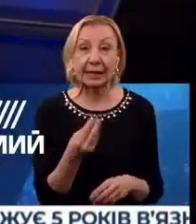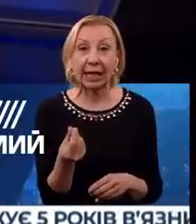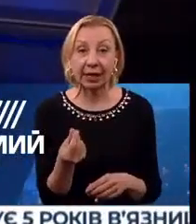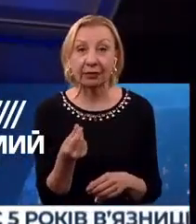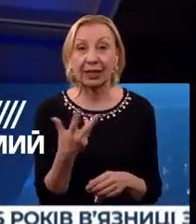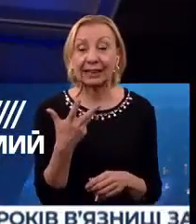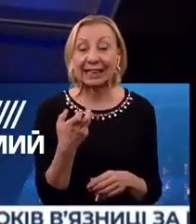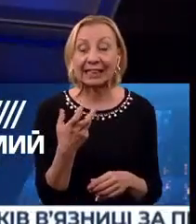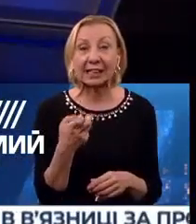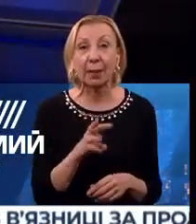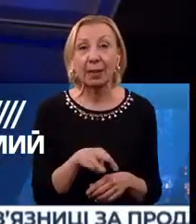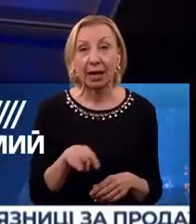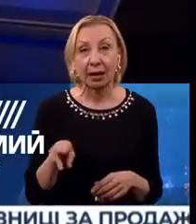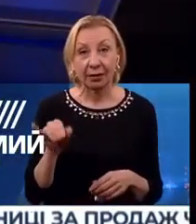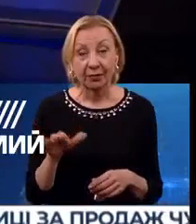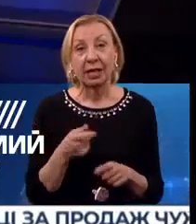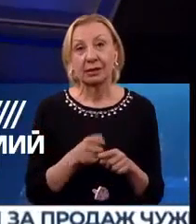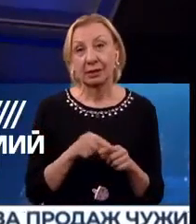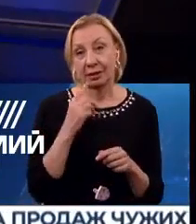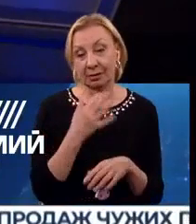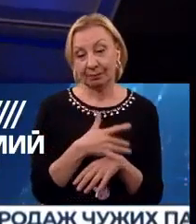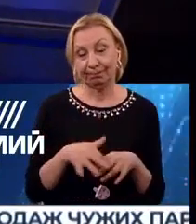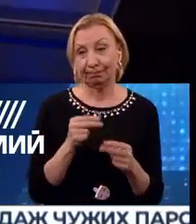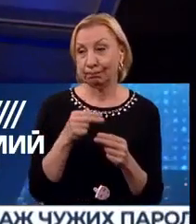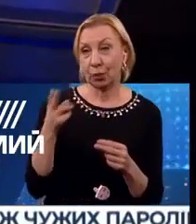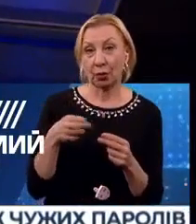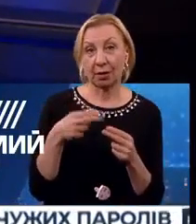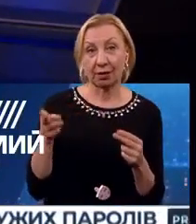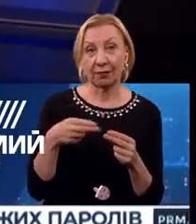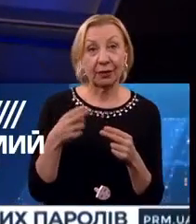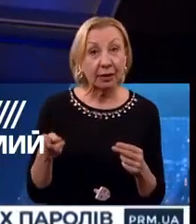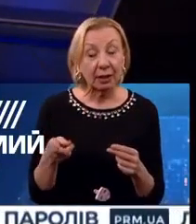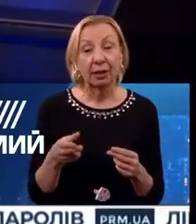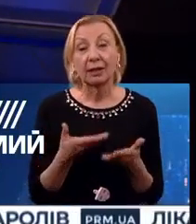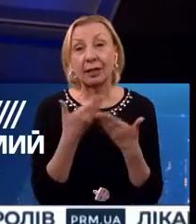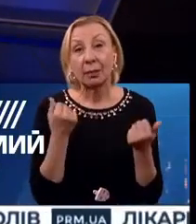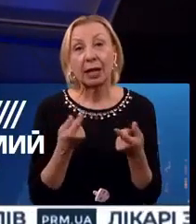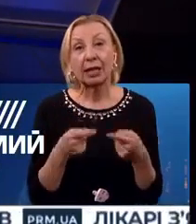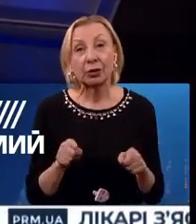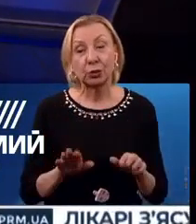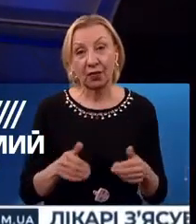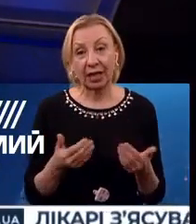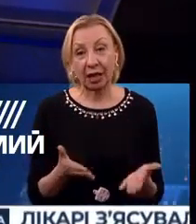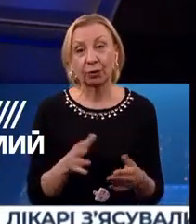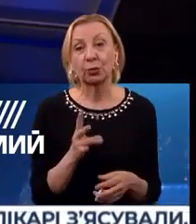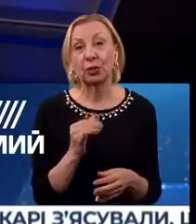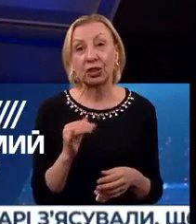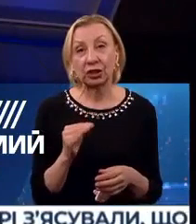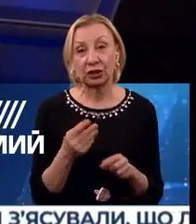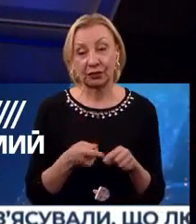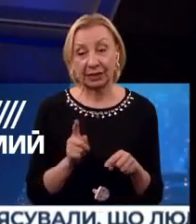мільярдів, йдуть на виплату зовнішніх боргів. Тому я абсолютно впевнений, що немає іншого варіанту, аніж у